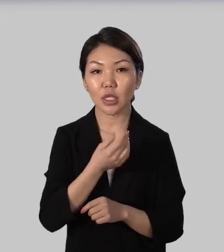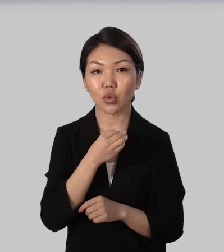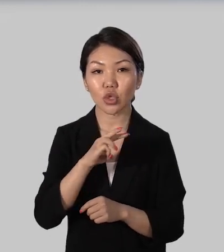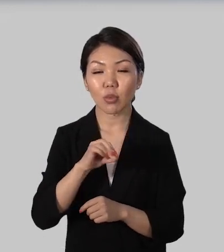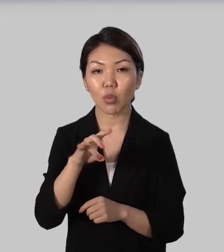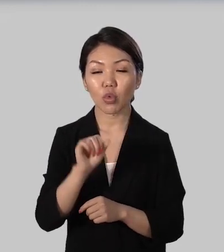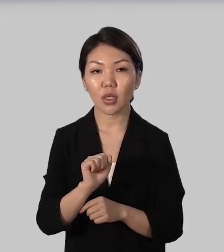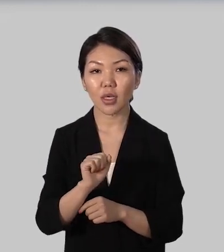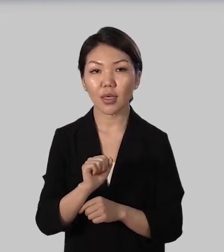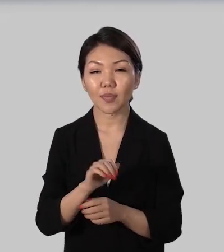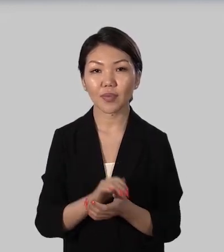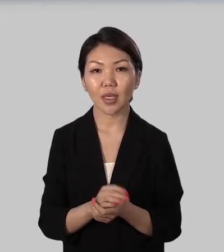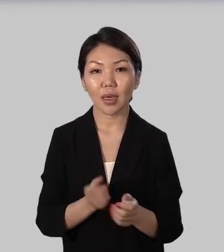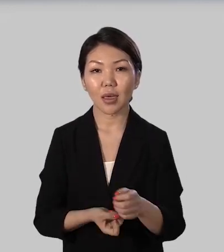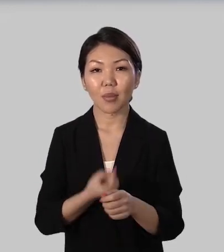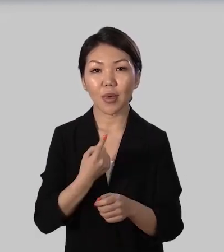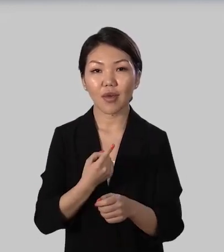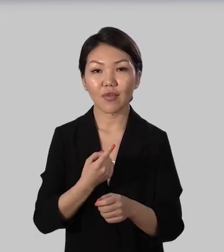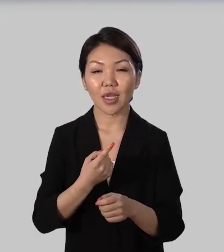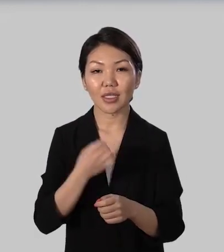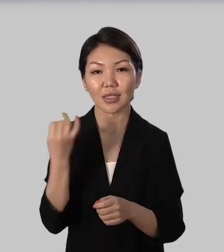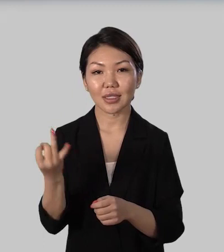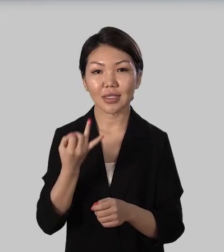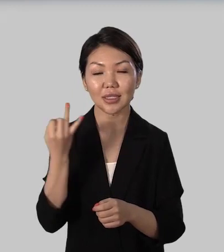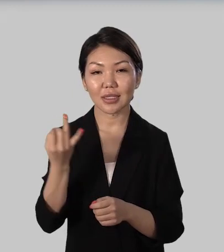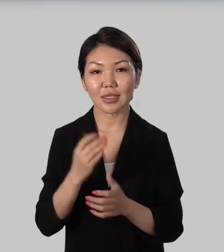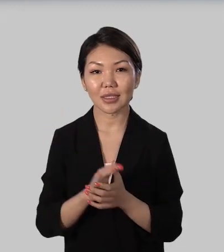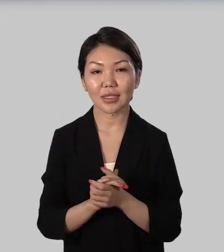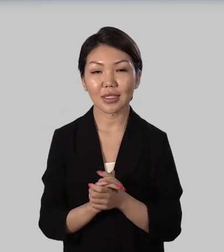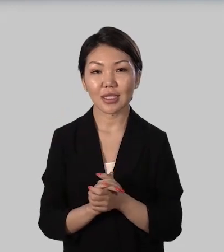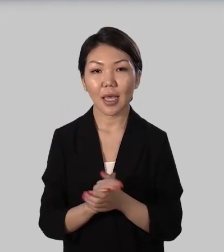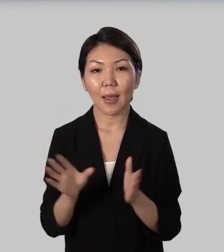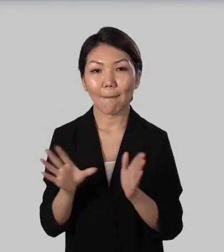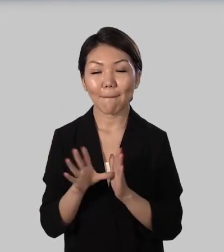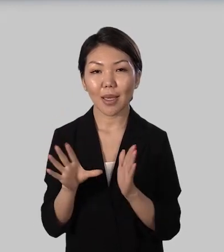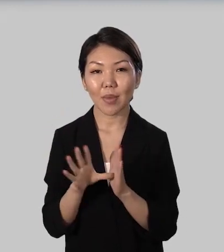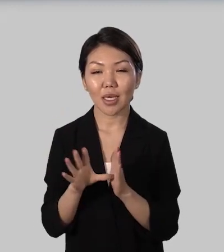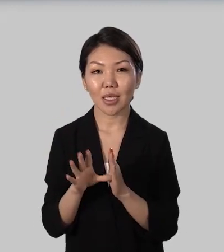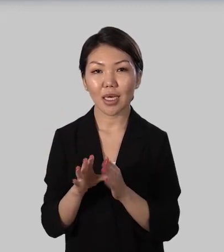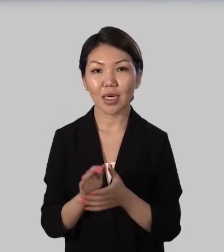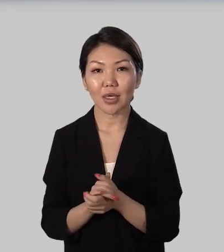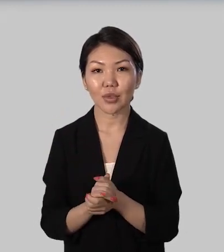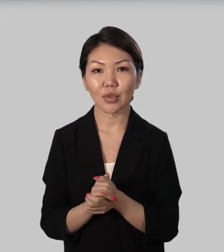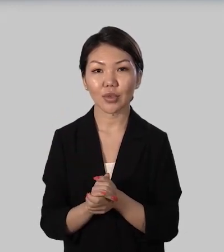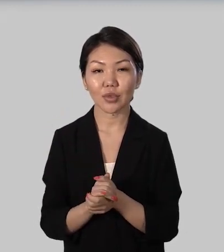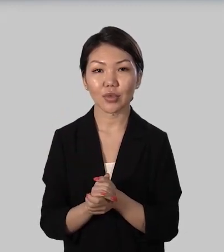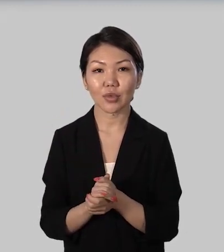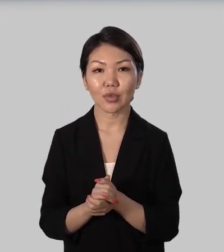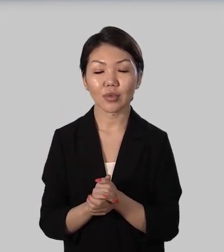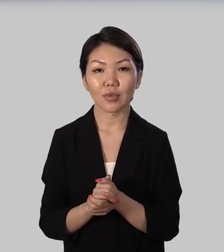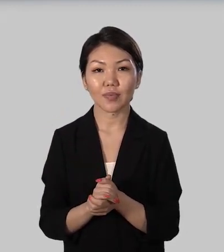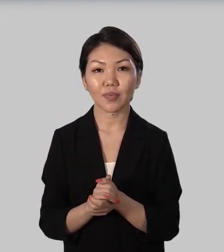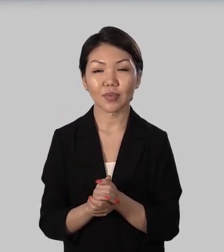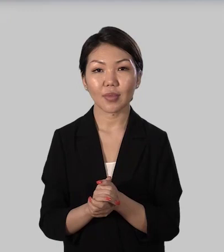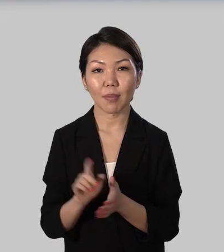помогают справиться со страхом и нет места скуке успели записать